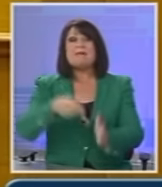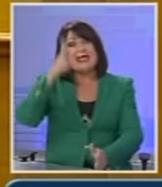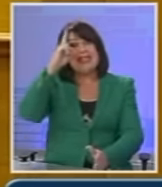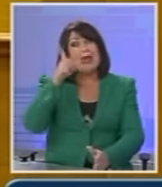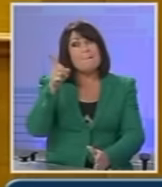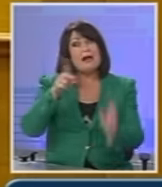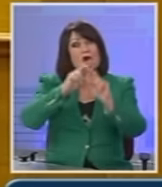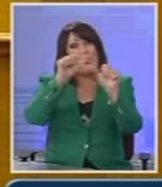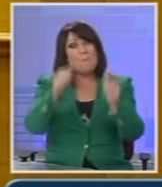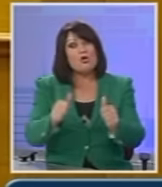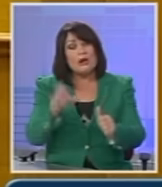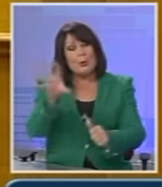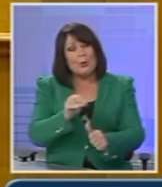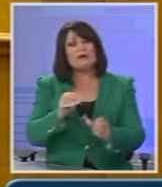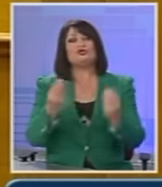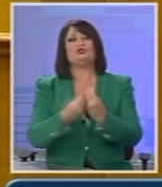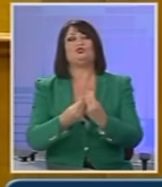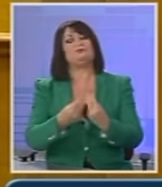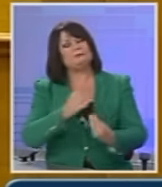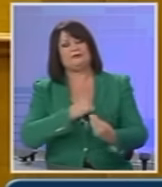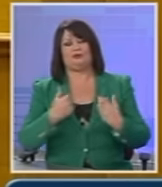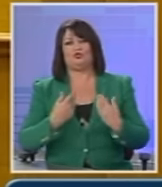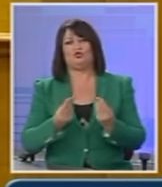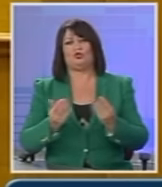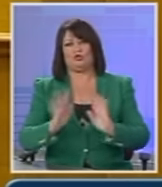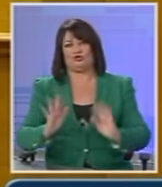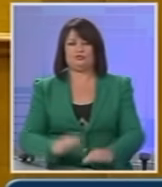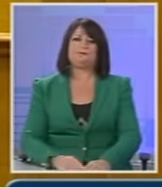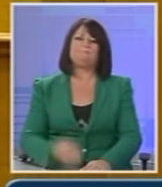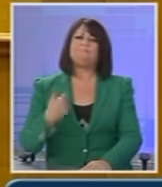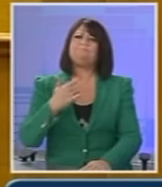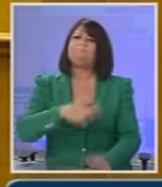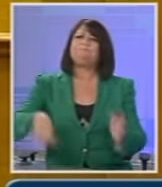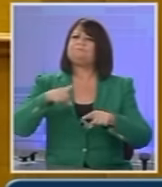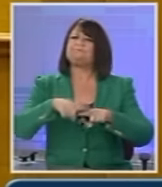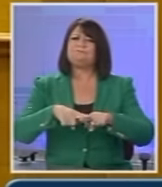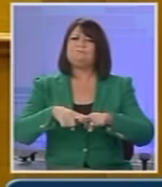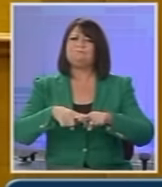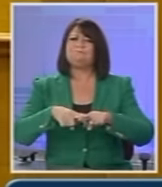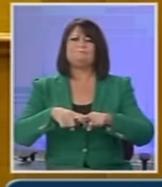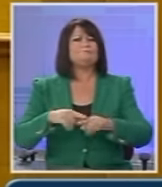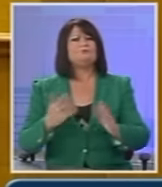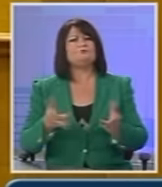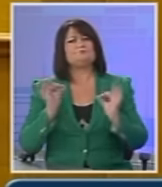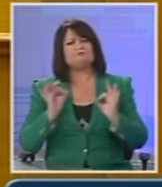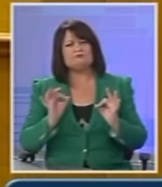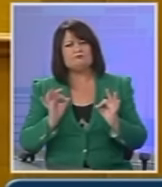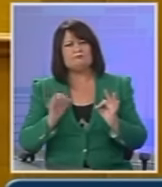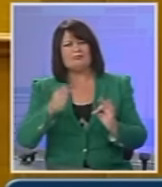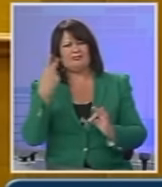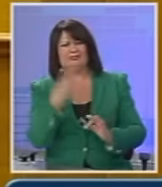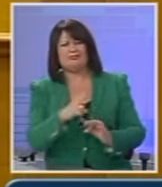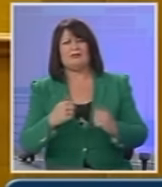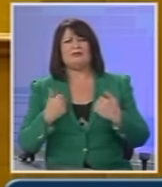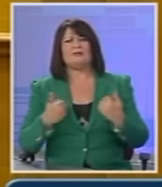μοντέλο. Τώρα οι Έλληνες είμαστε απέναντι σε συνέπειες που έφεραν τα ανεύθυνα παιχνίδια